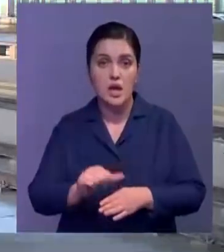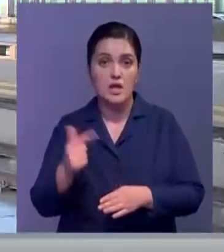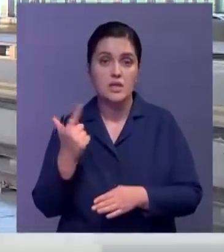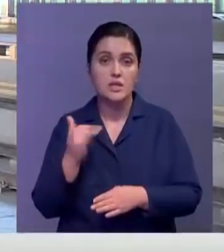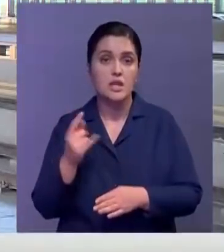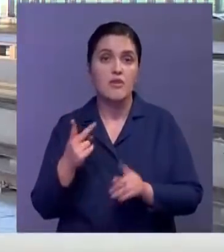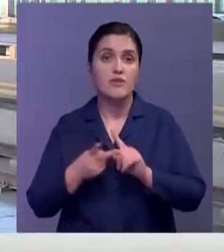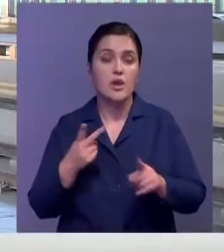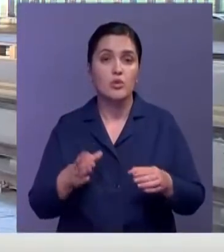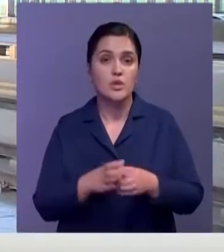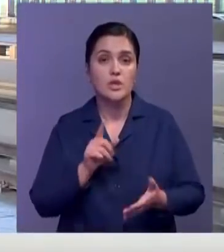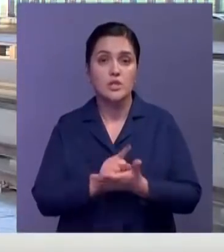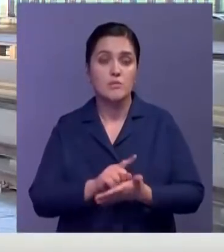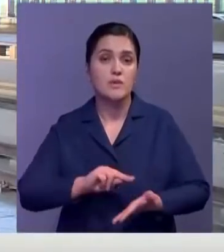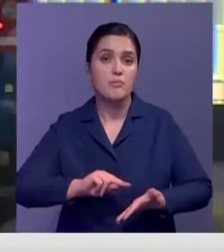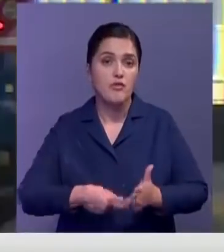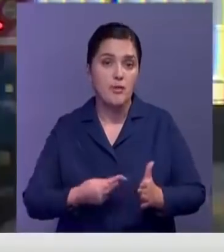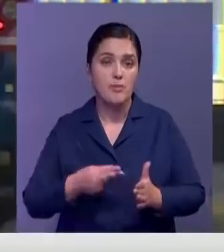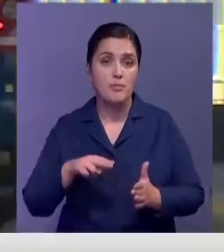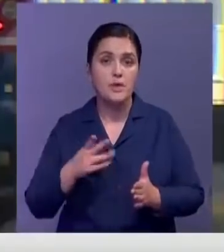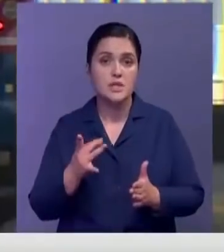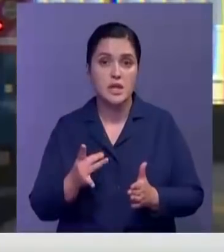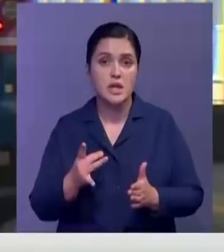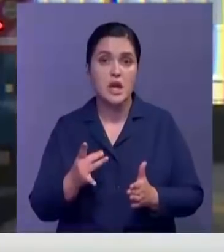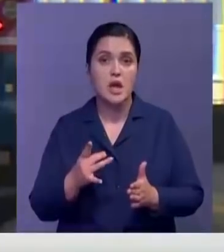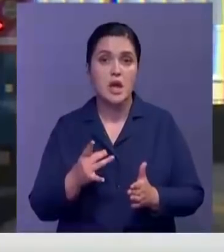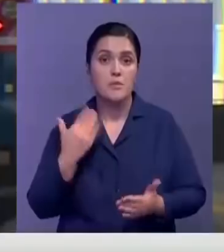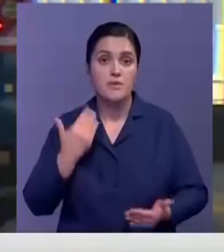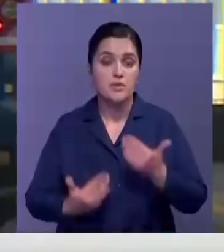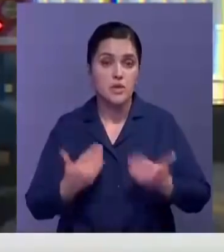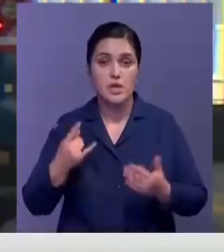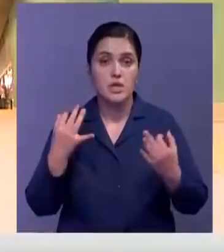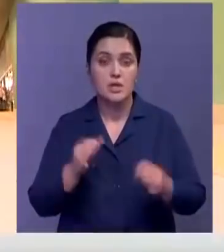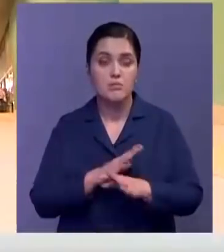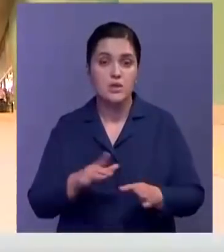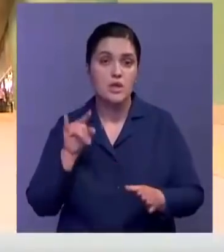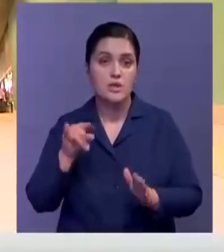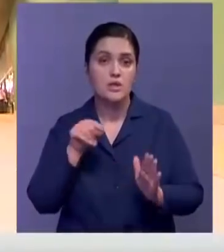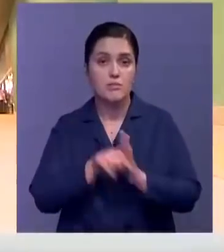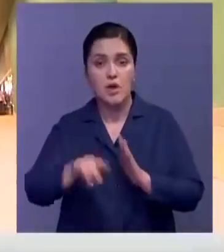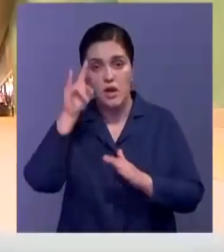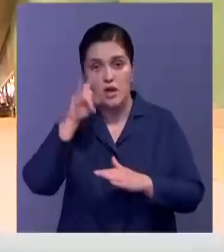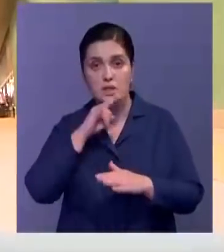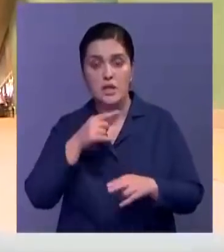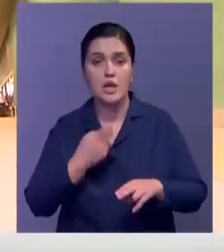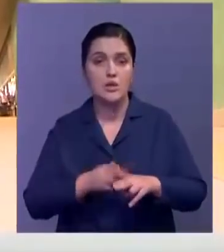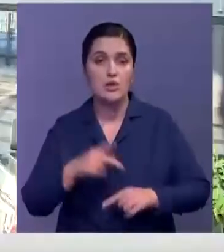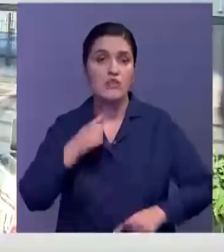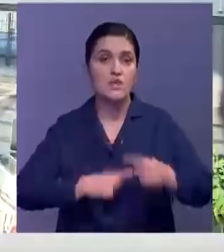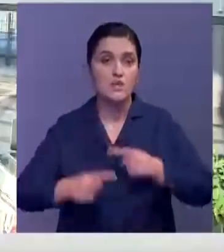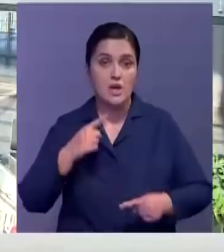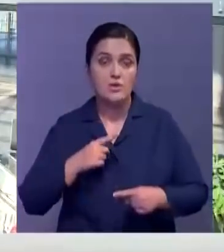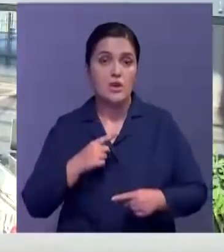справку о прохождении ПЦР-теста. В противном случае их не пустят на борт самолета. Казахстанцы, которые возвращаются оттуда без отрицательного теста,